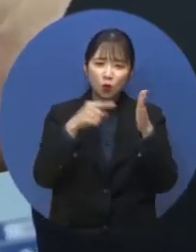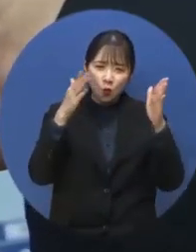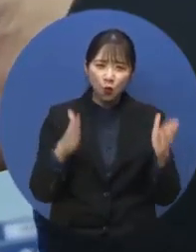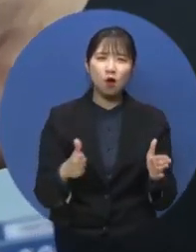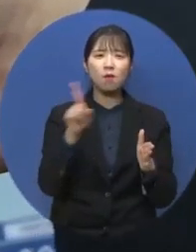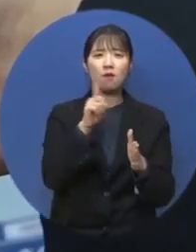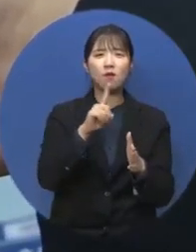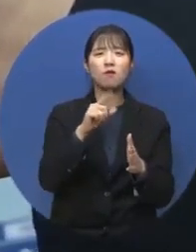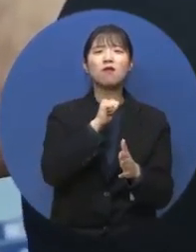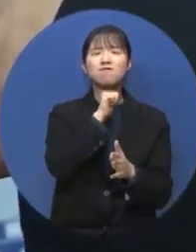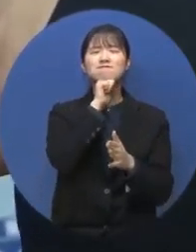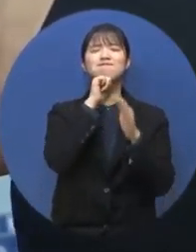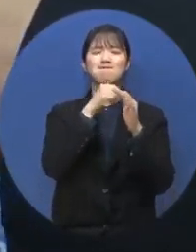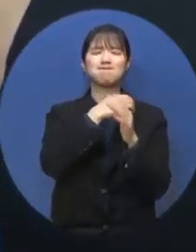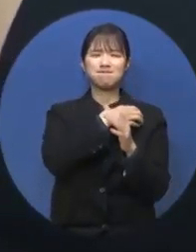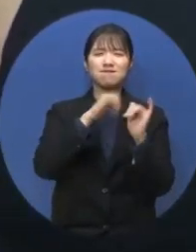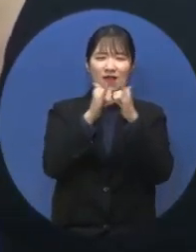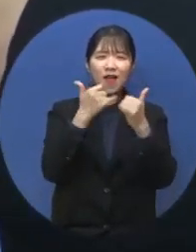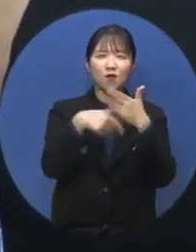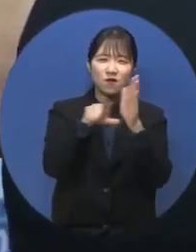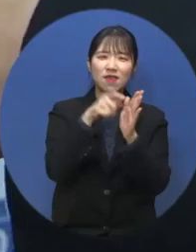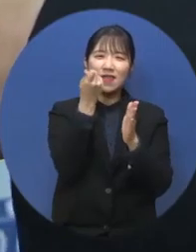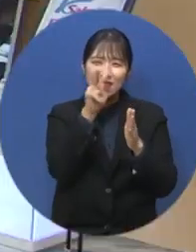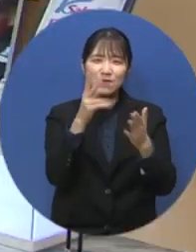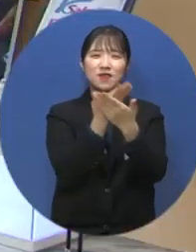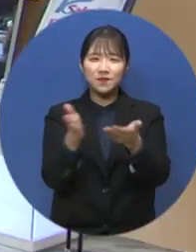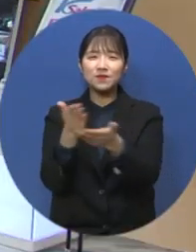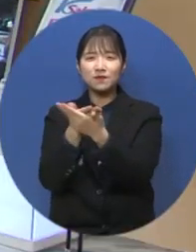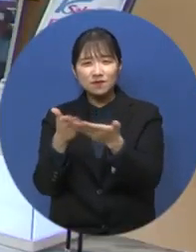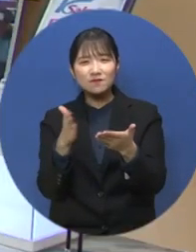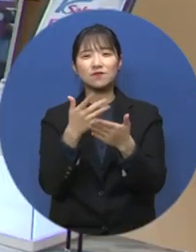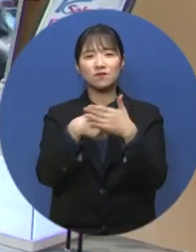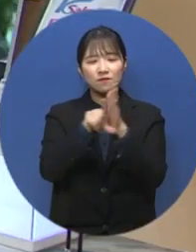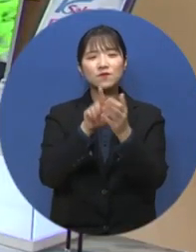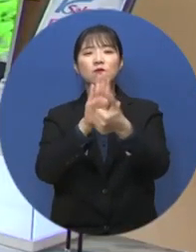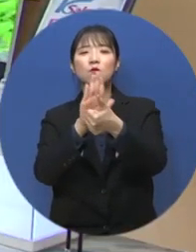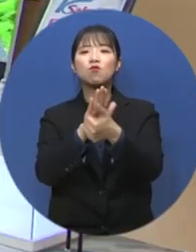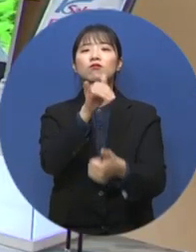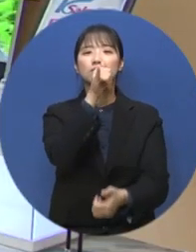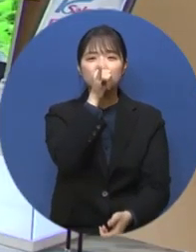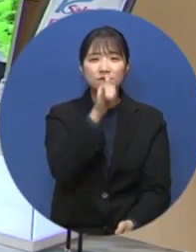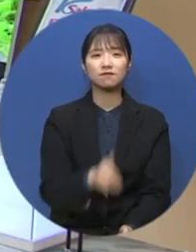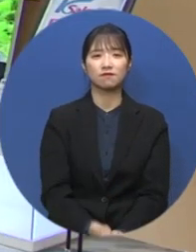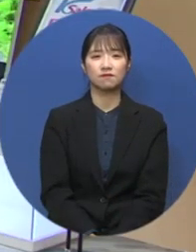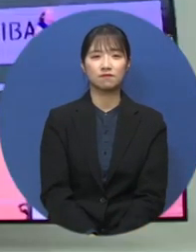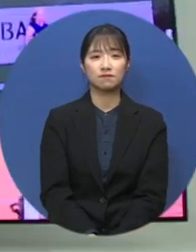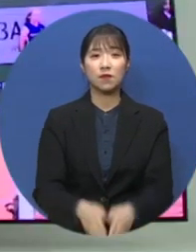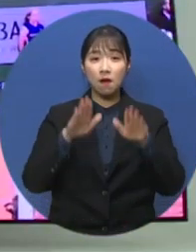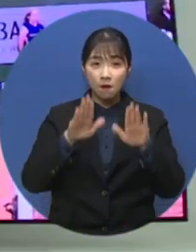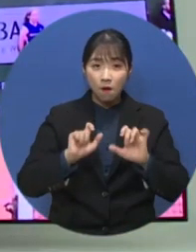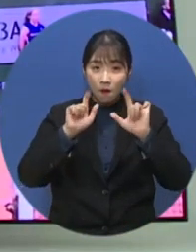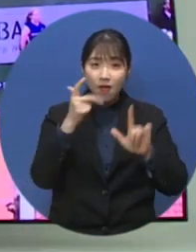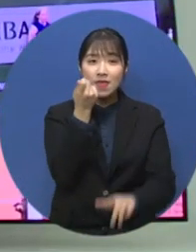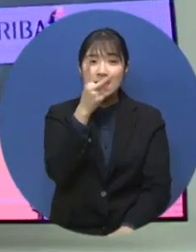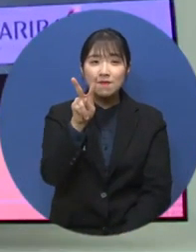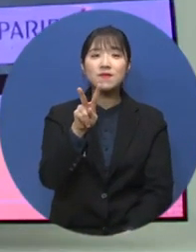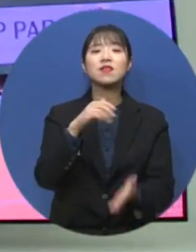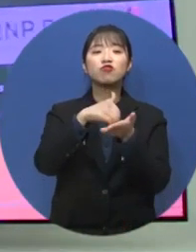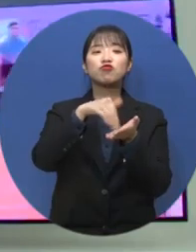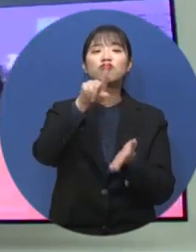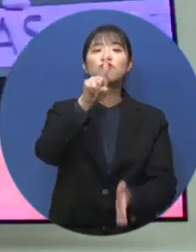중심으로 tv 를 보고 파며 편리한 방송 서비스 이용에 기여해 왔습니다 올해 보급되는 tv 는 총